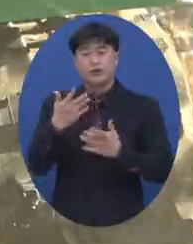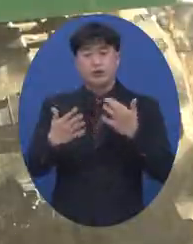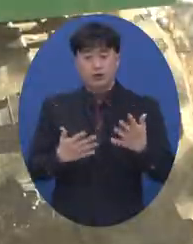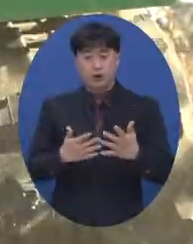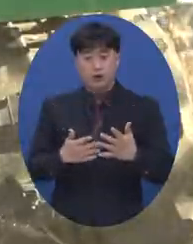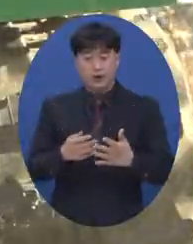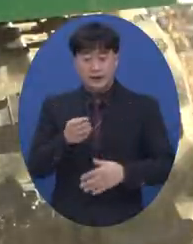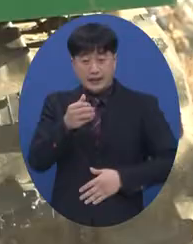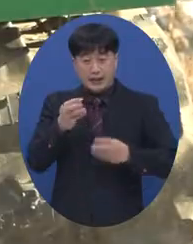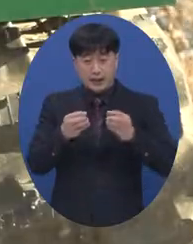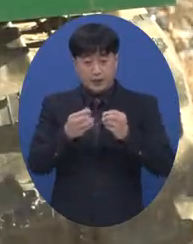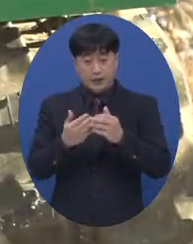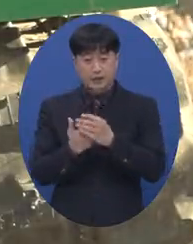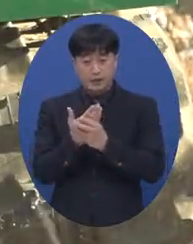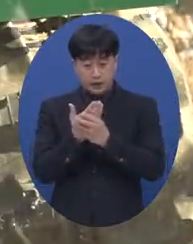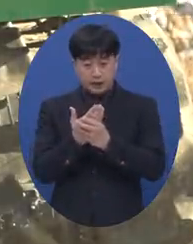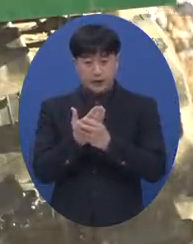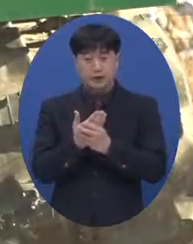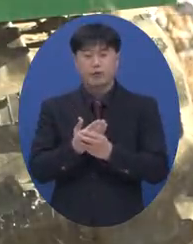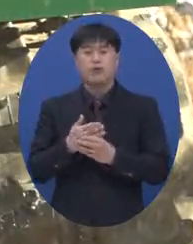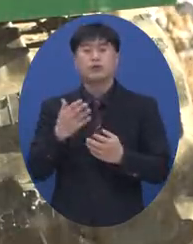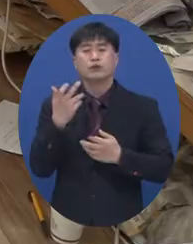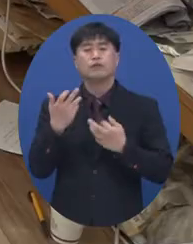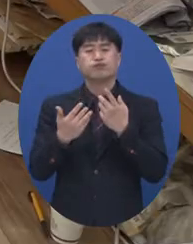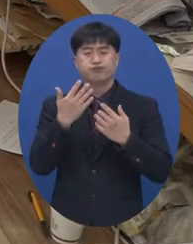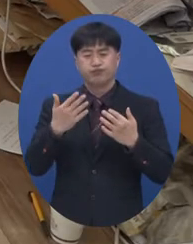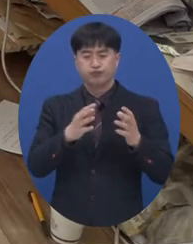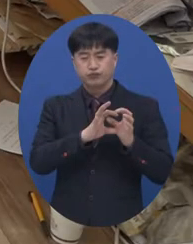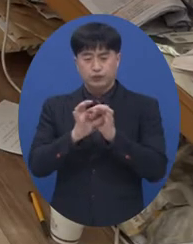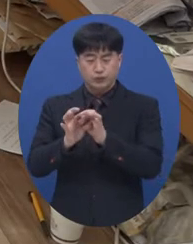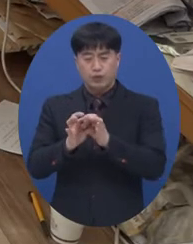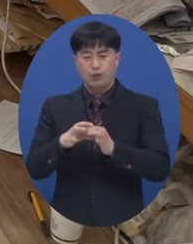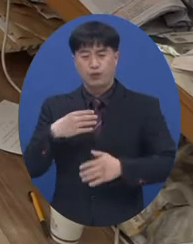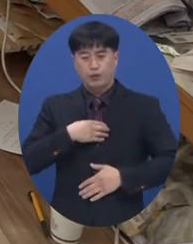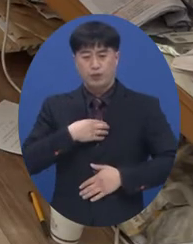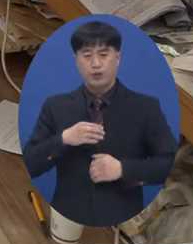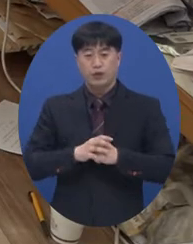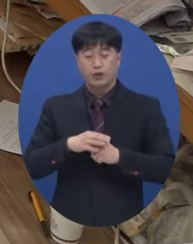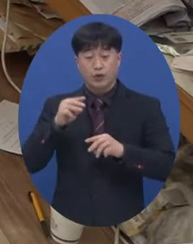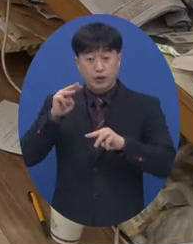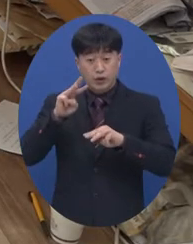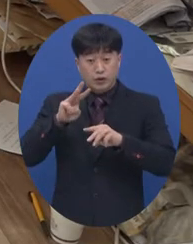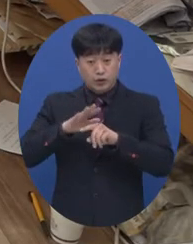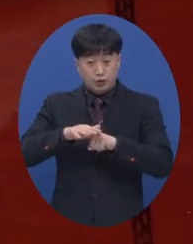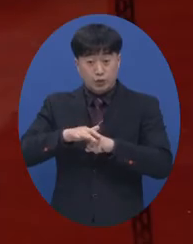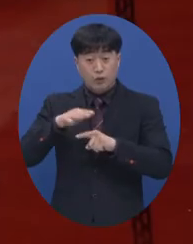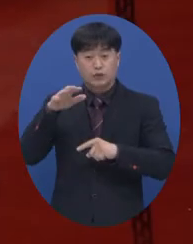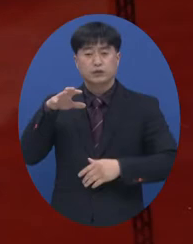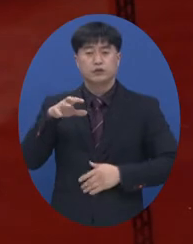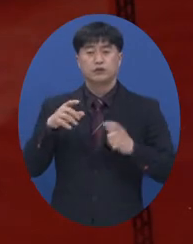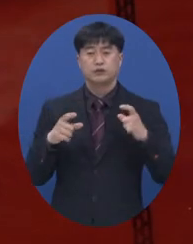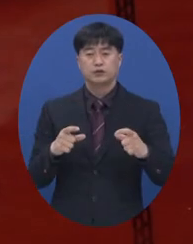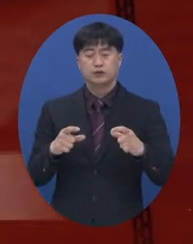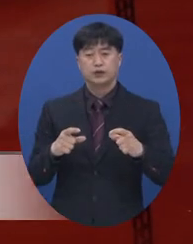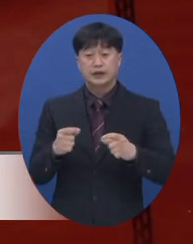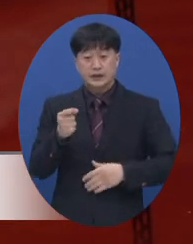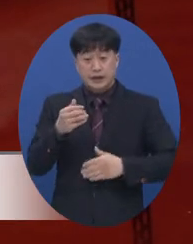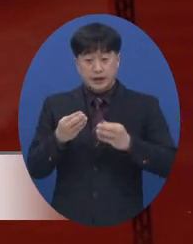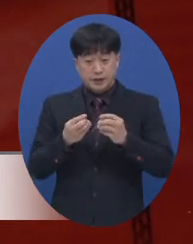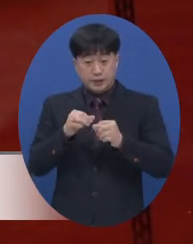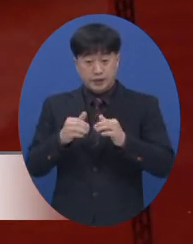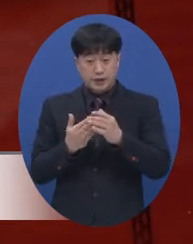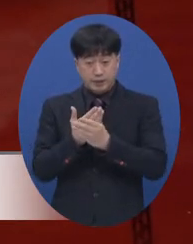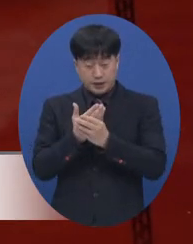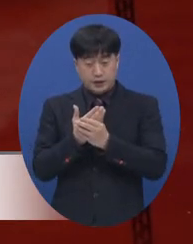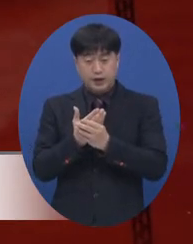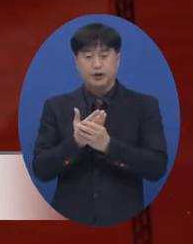산불 위험으로 까지 이어질 수 있는 상황 경기도가 이렇게 농촌지역 미세먼지 발생을 줄이기 위해 미세먼지